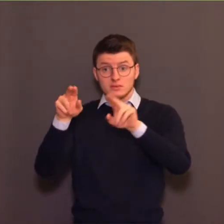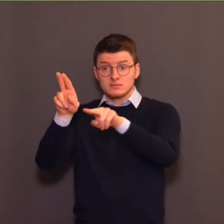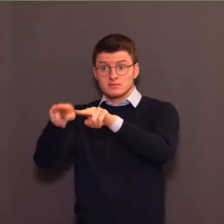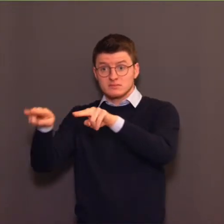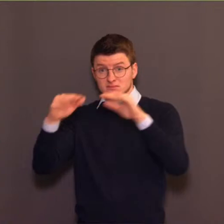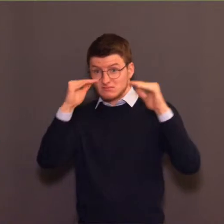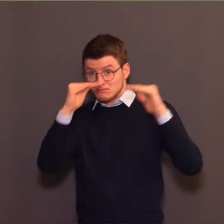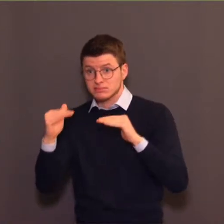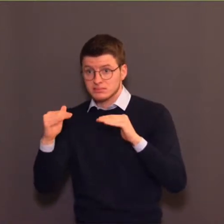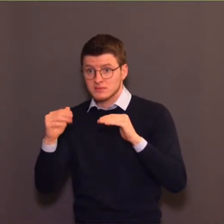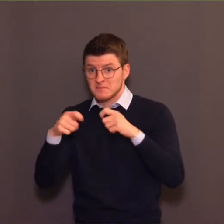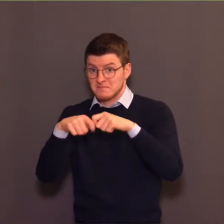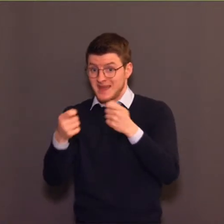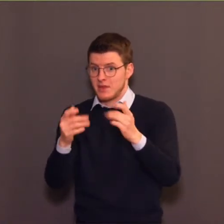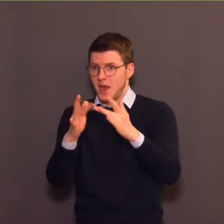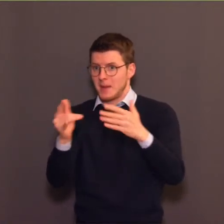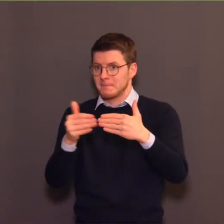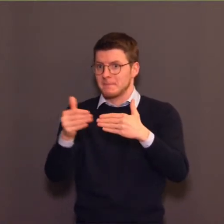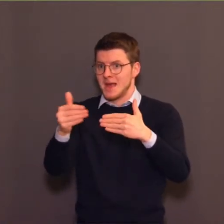begin april.